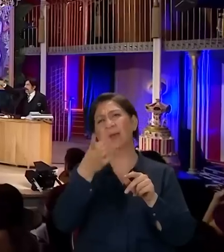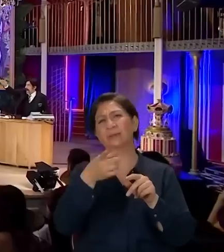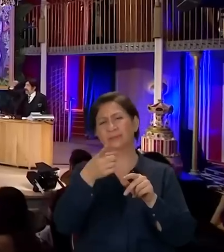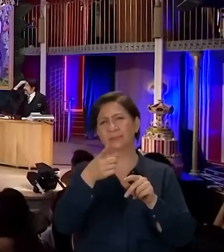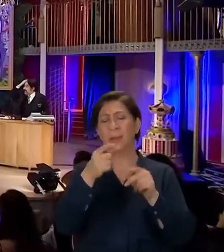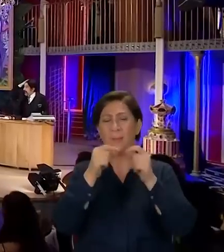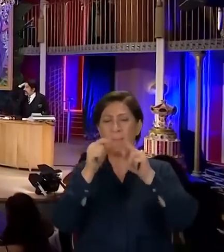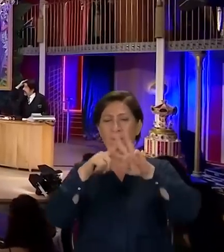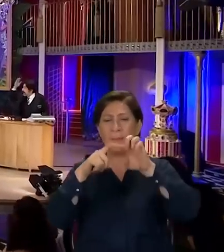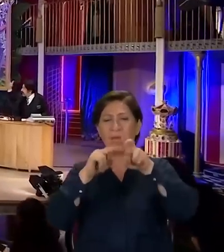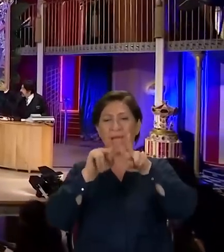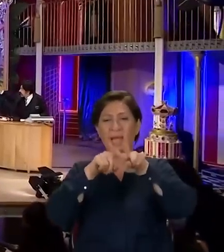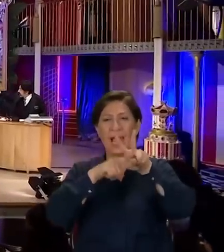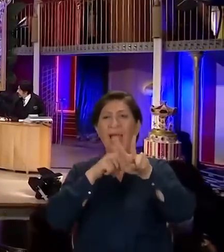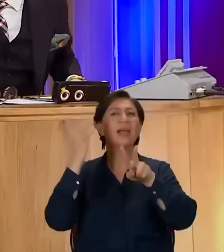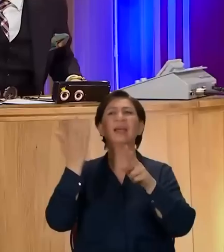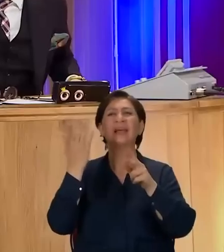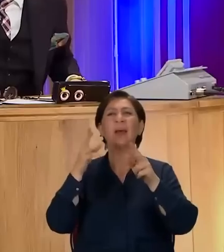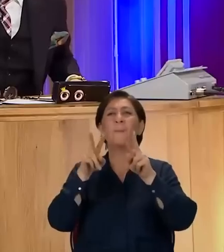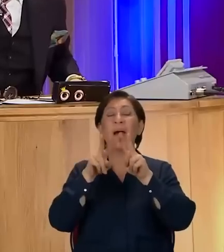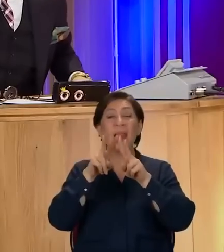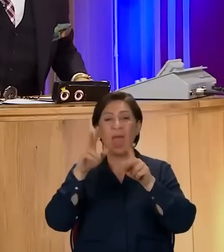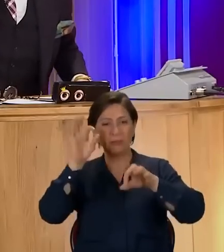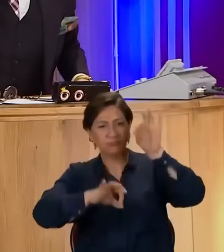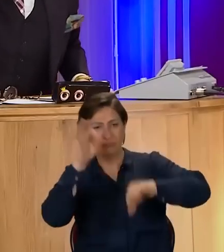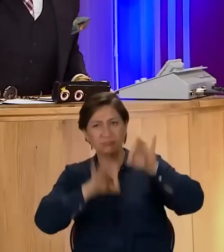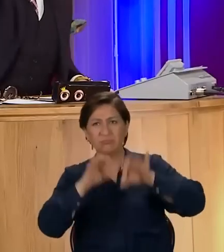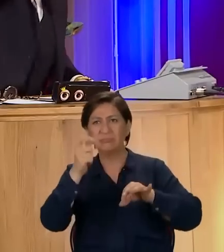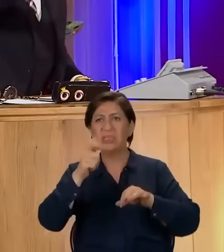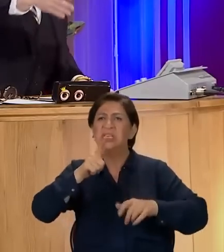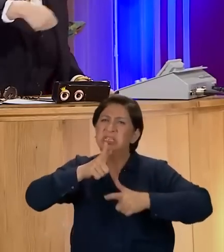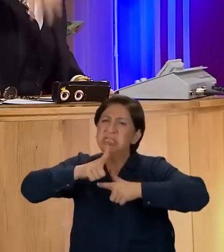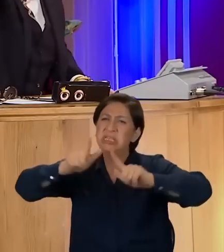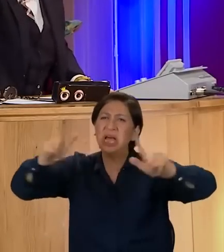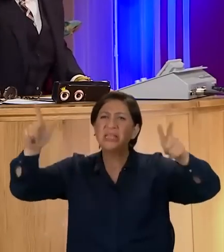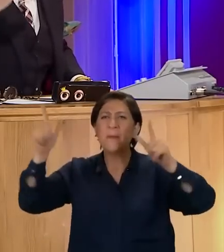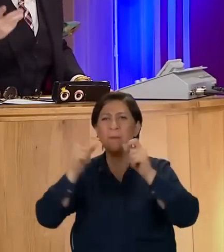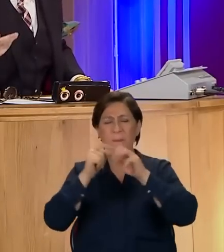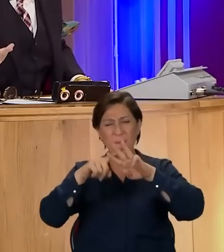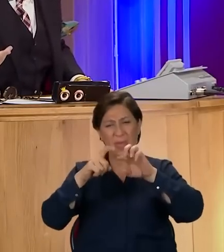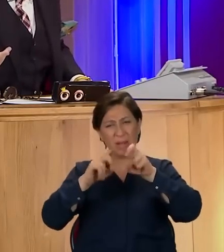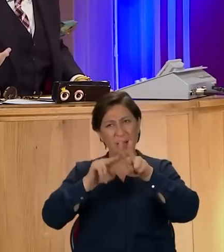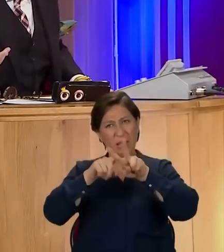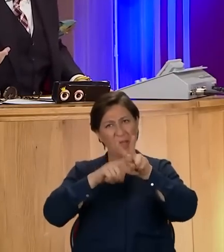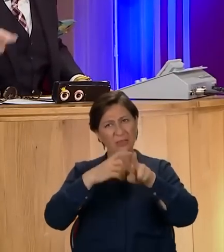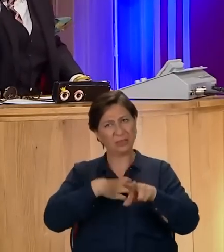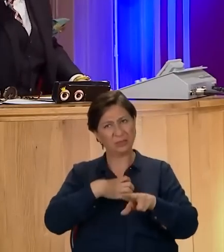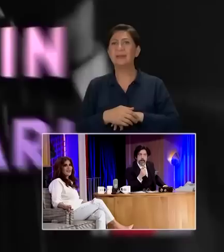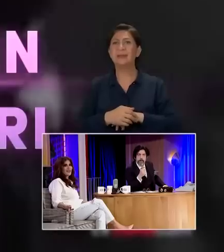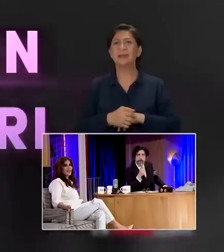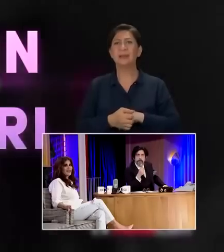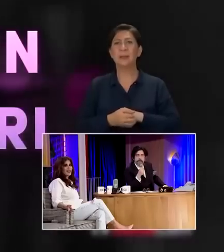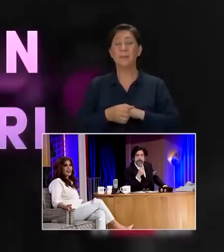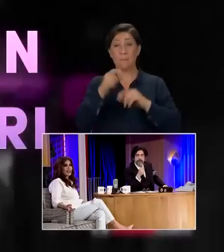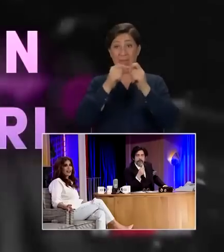haber. Berkay'ın hesapları Maliye'nin yakın markajında. Oradan isyanlardayım diye Berkay'ın kendi şarkısından. Değil mi